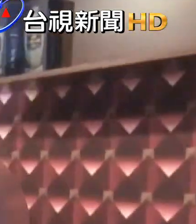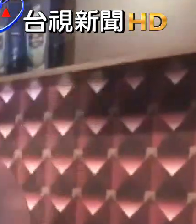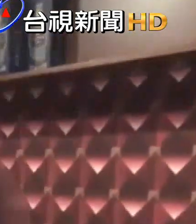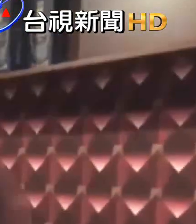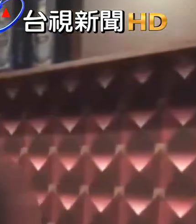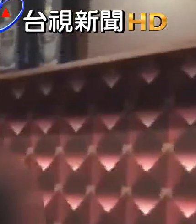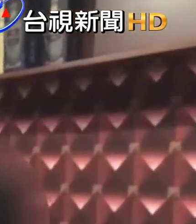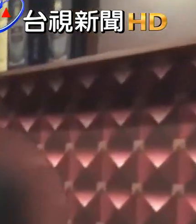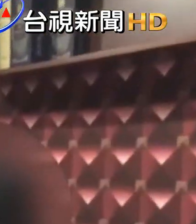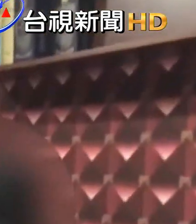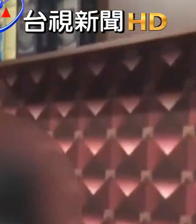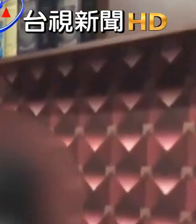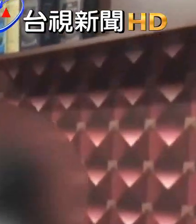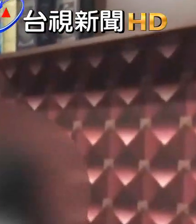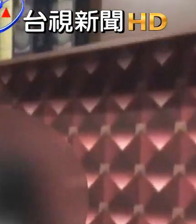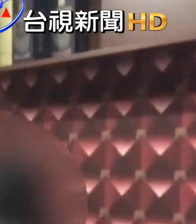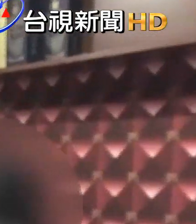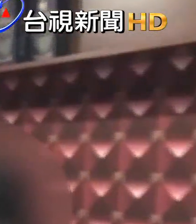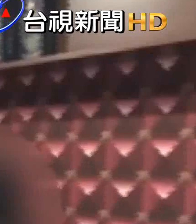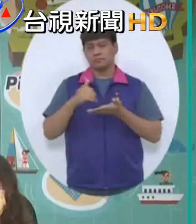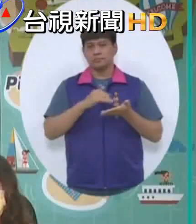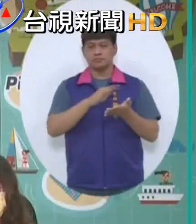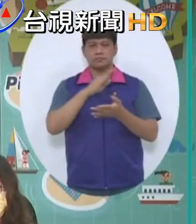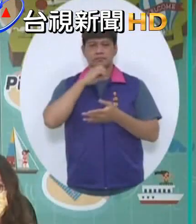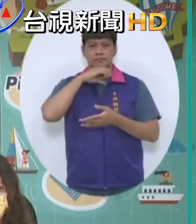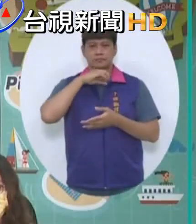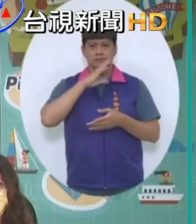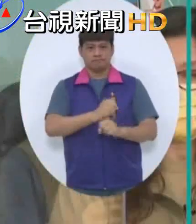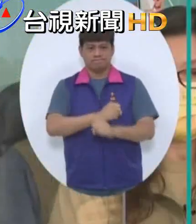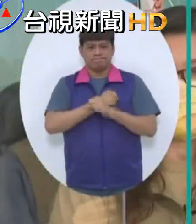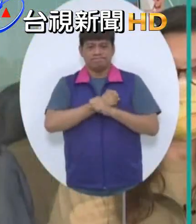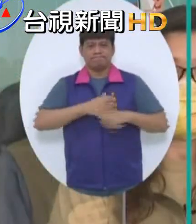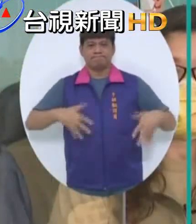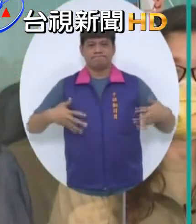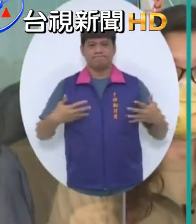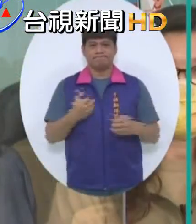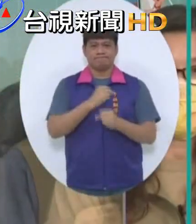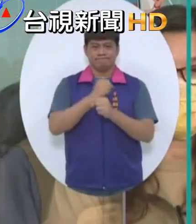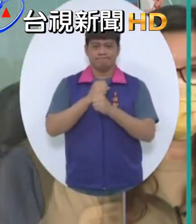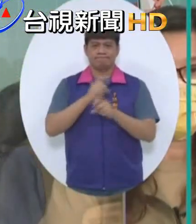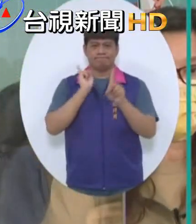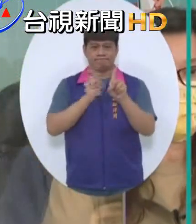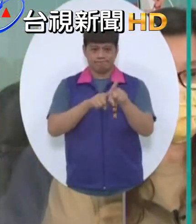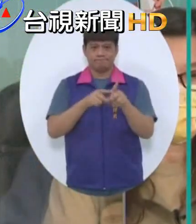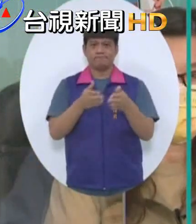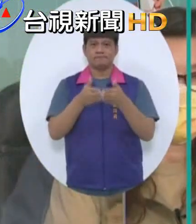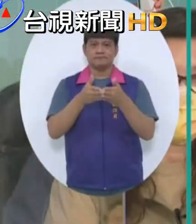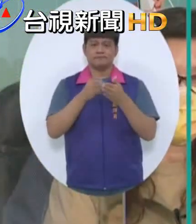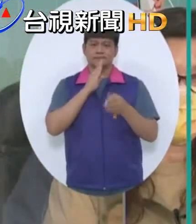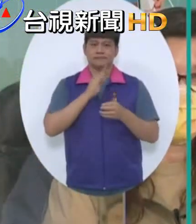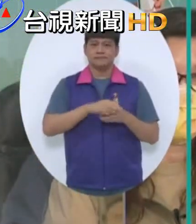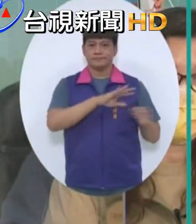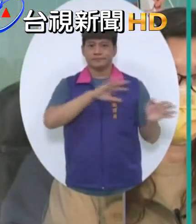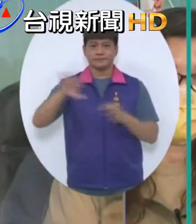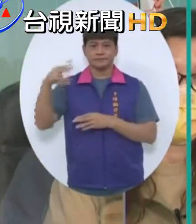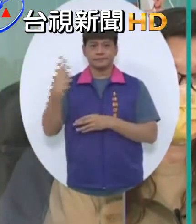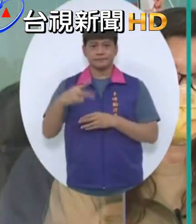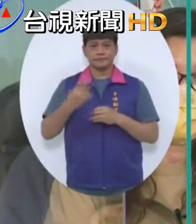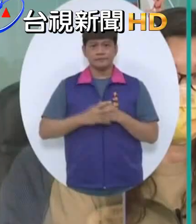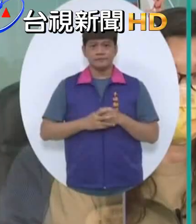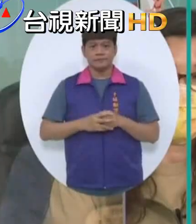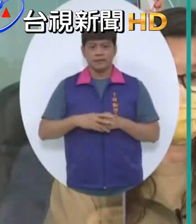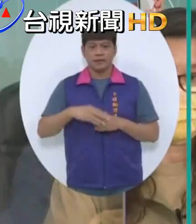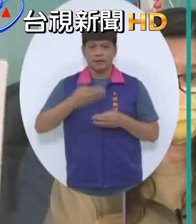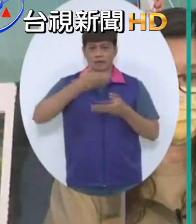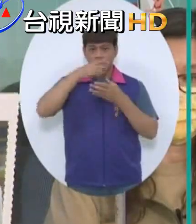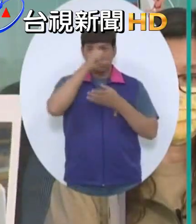扩大。 天上人间今天增加了20个案例，累计到29例。 公共场合、娱乐场所，我们除了强化稽核